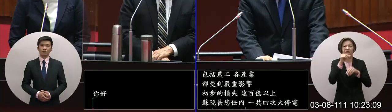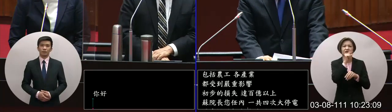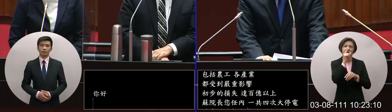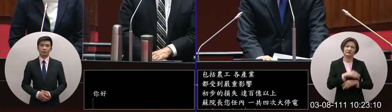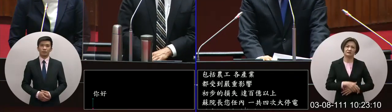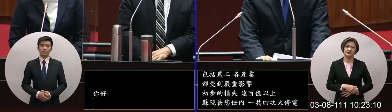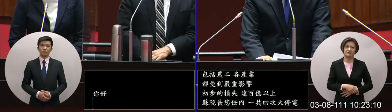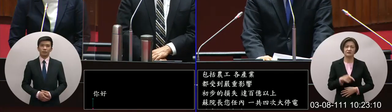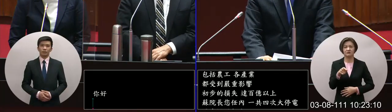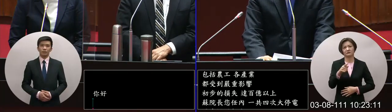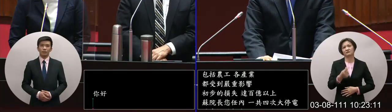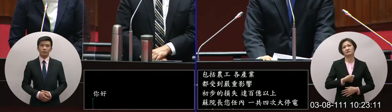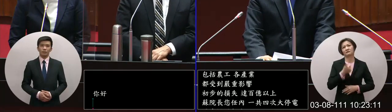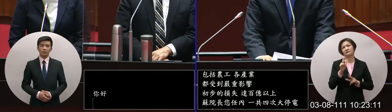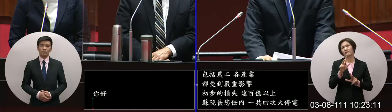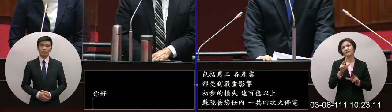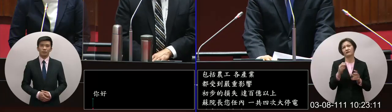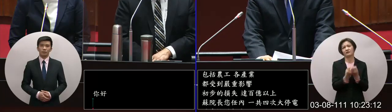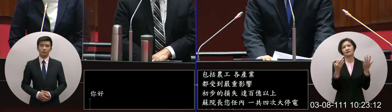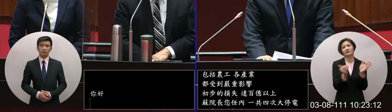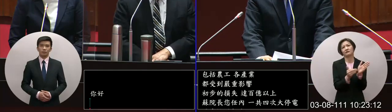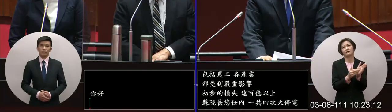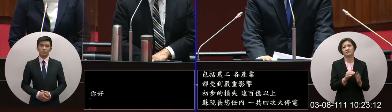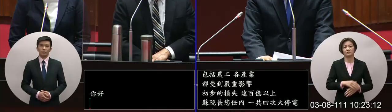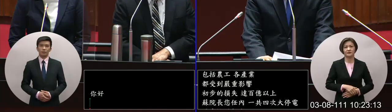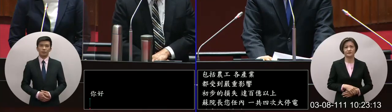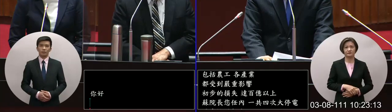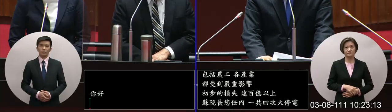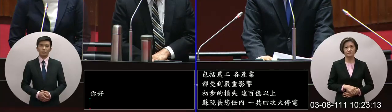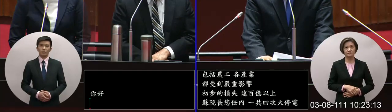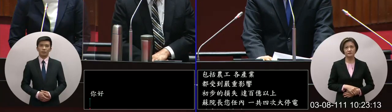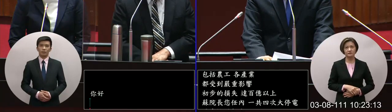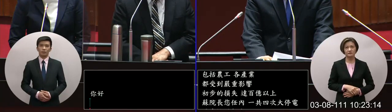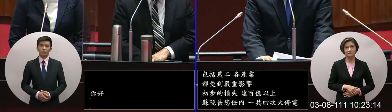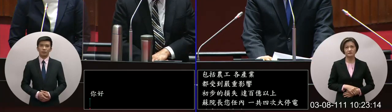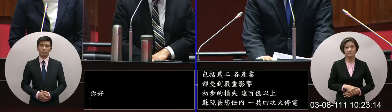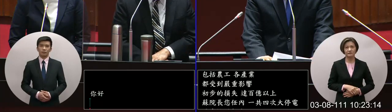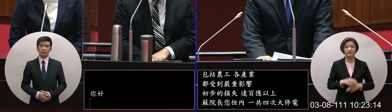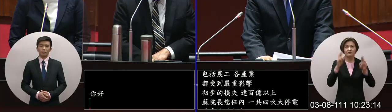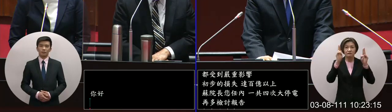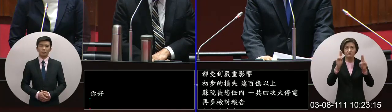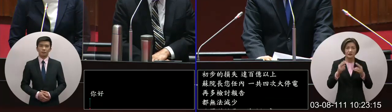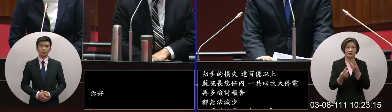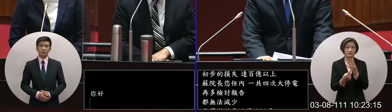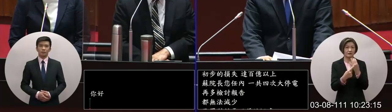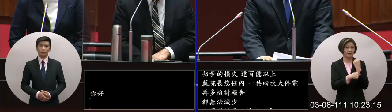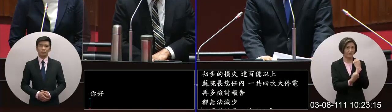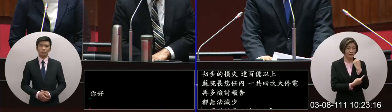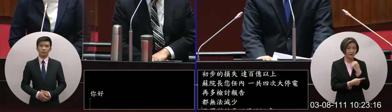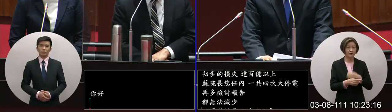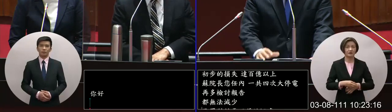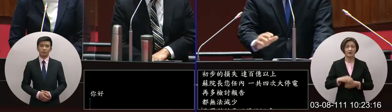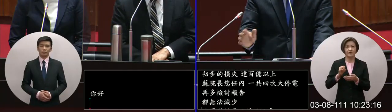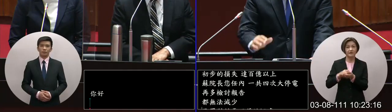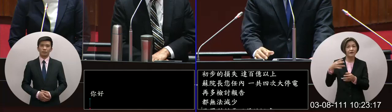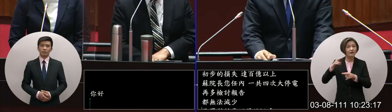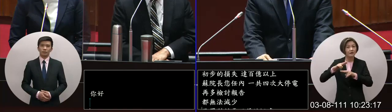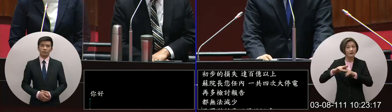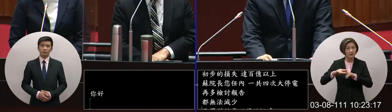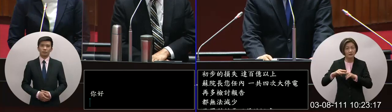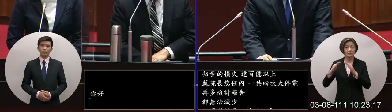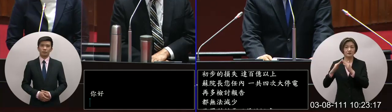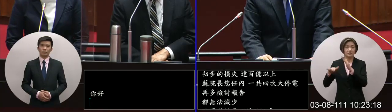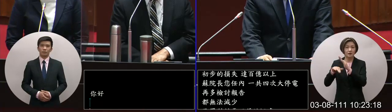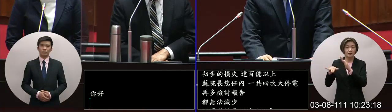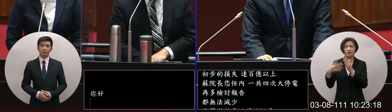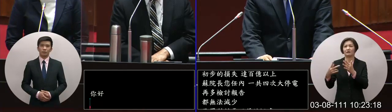电是事实，确实是摆在眼前呐、啊。那电业法已将恢和家园的条文呐、啊、删